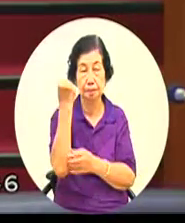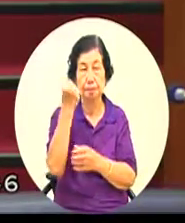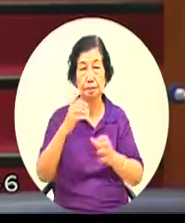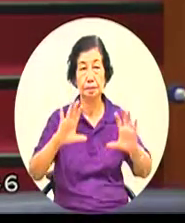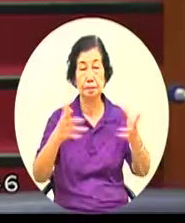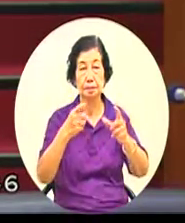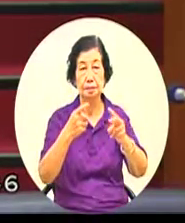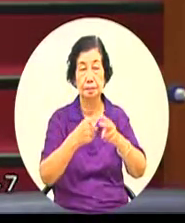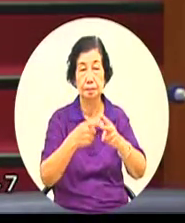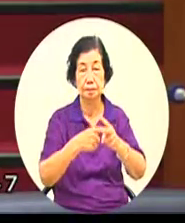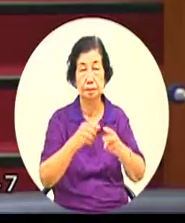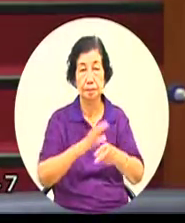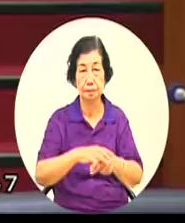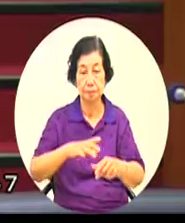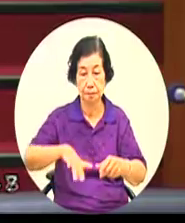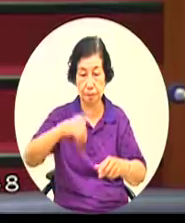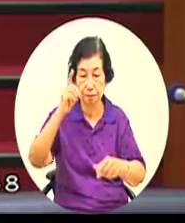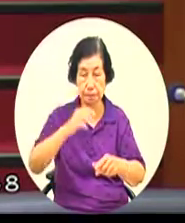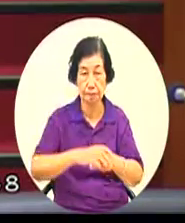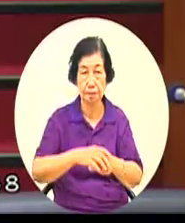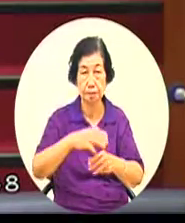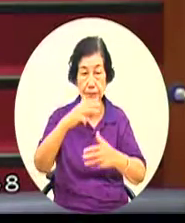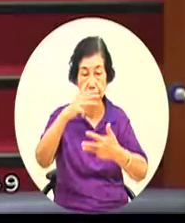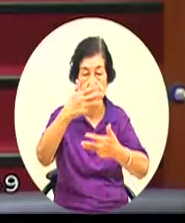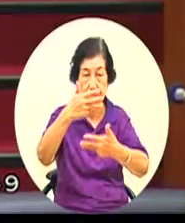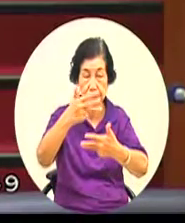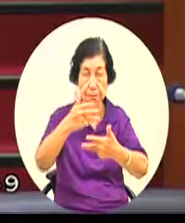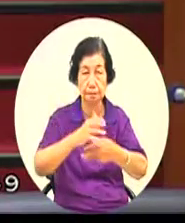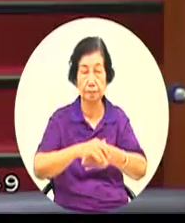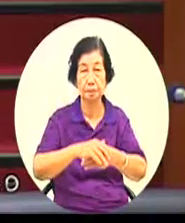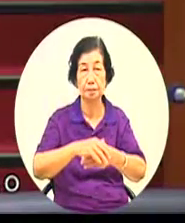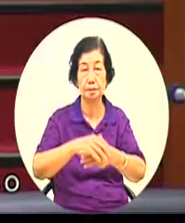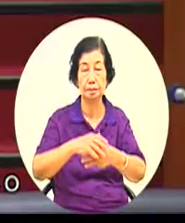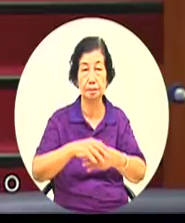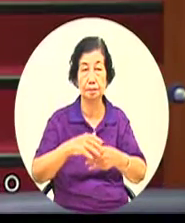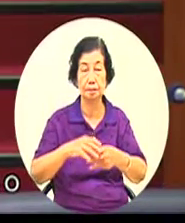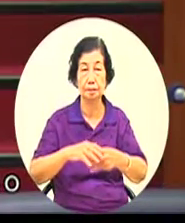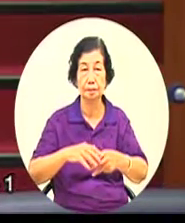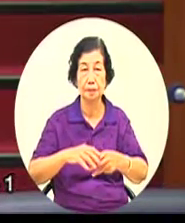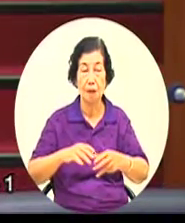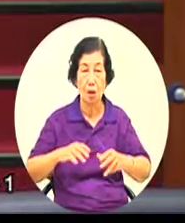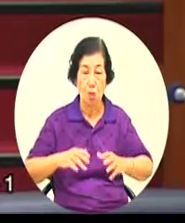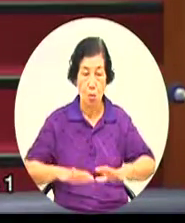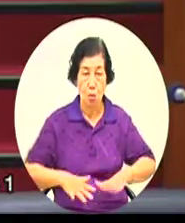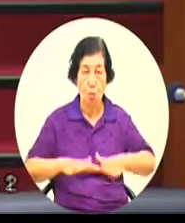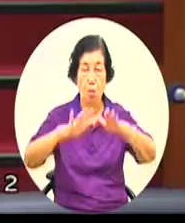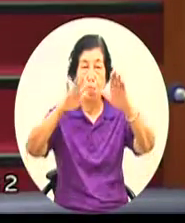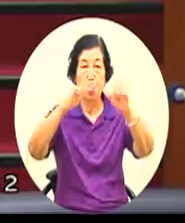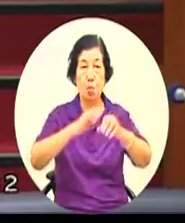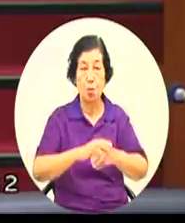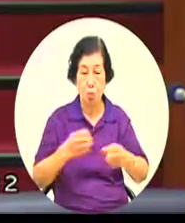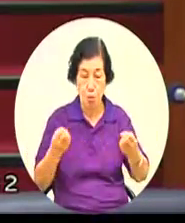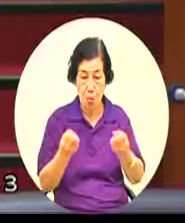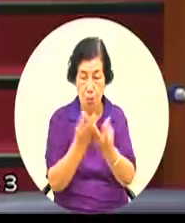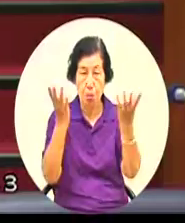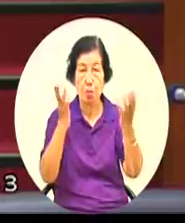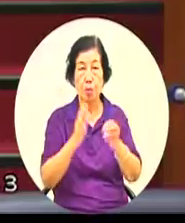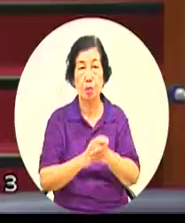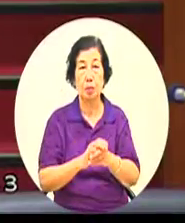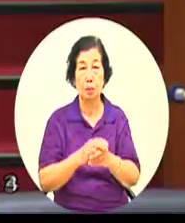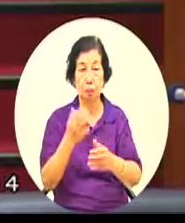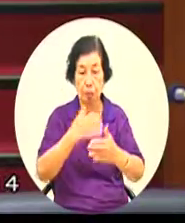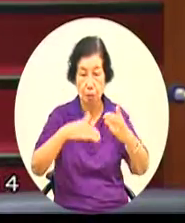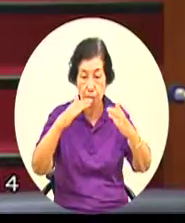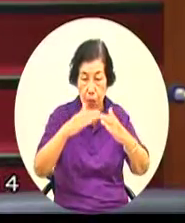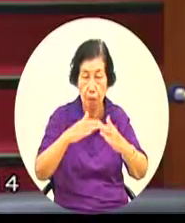当初八八水灾发生的时候，我是蛮坚持这个学校绝对不能盖在这一